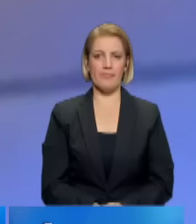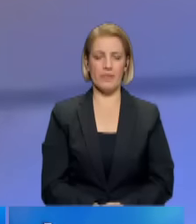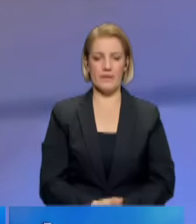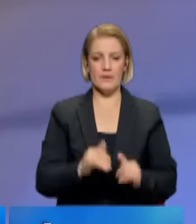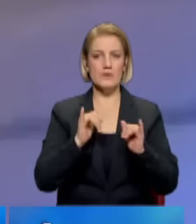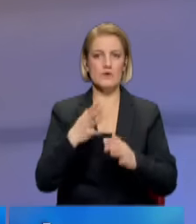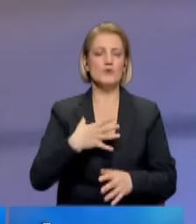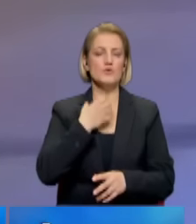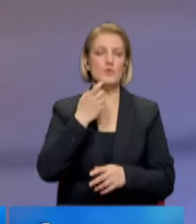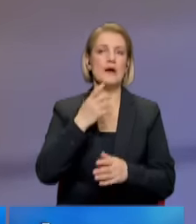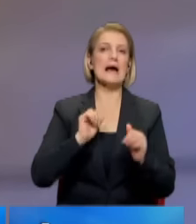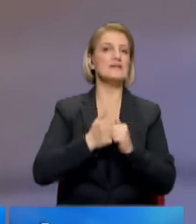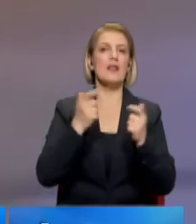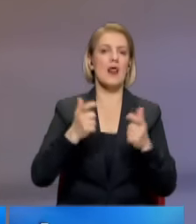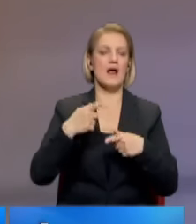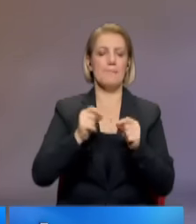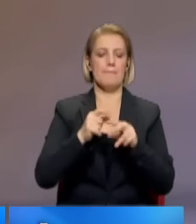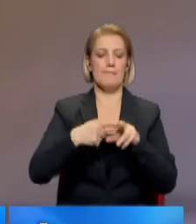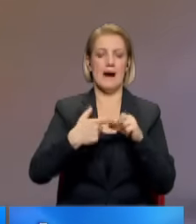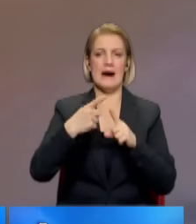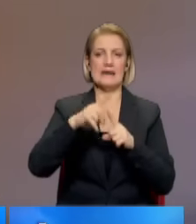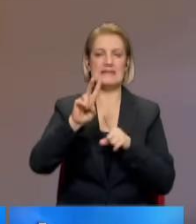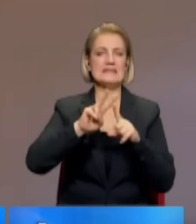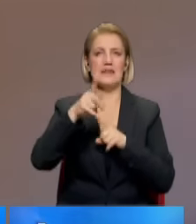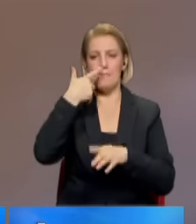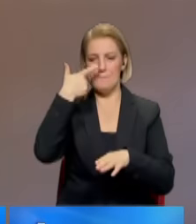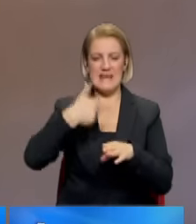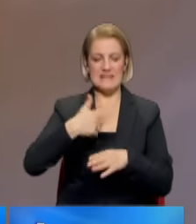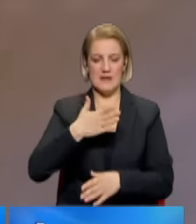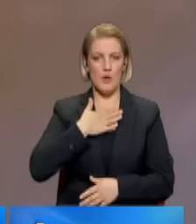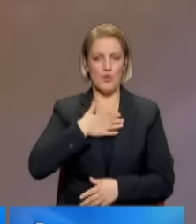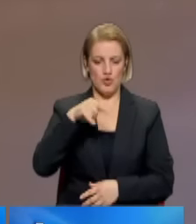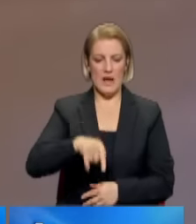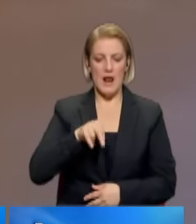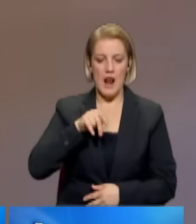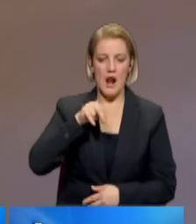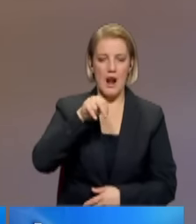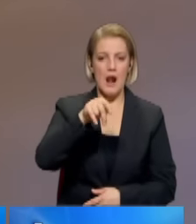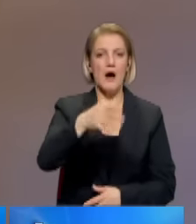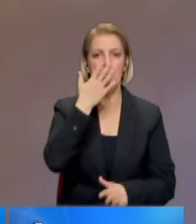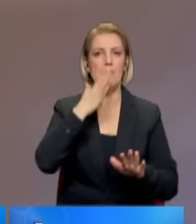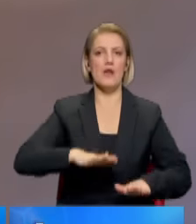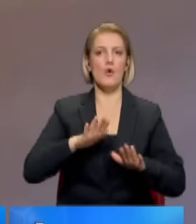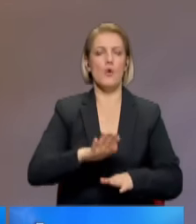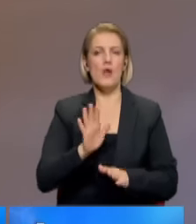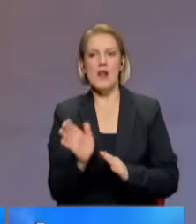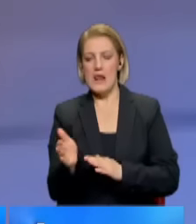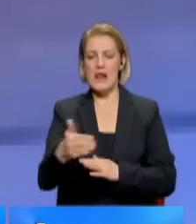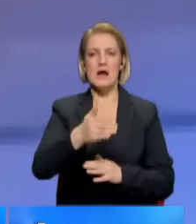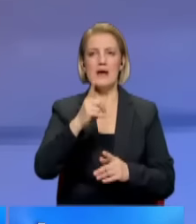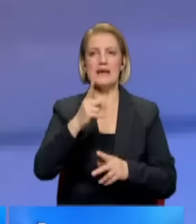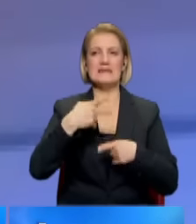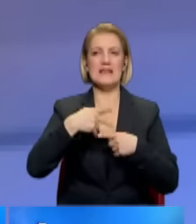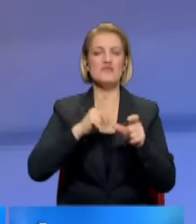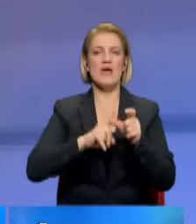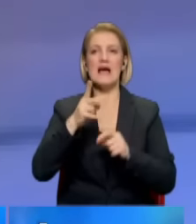Feci kaza Bartın'da yaşandı. Zeliha E. bir benzin istasyonunun önünde karşıdan karşıya geçmek için bekliyordu. Kavşakta seyir halindeki